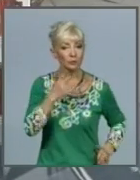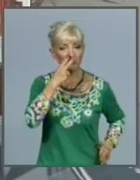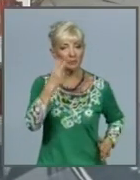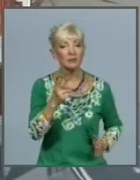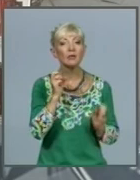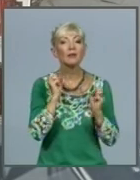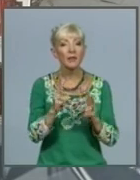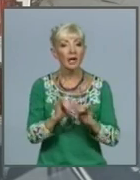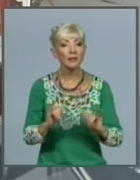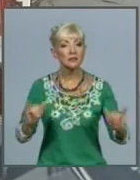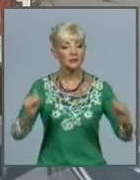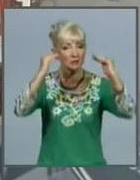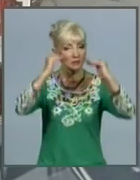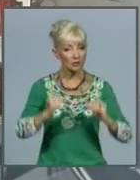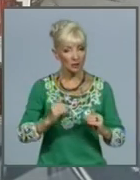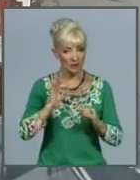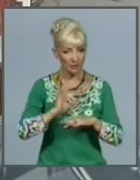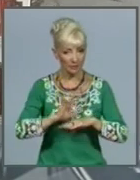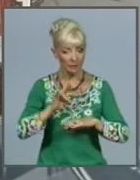снижения заболеваемости, после чего будем